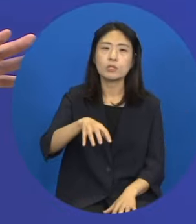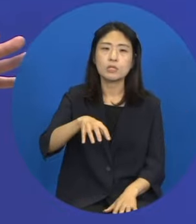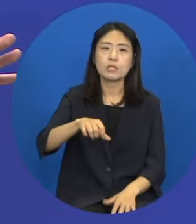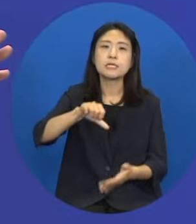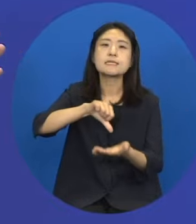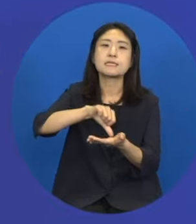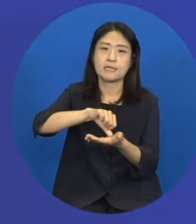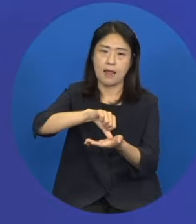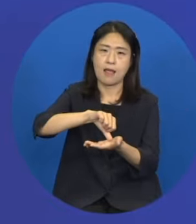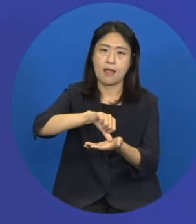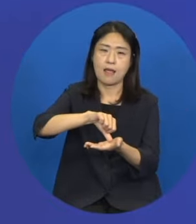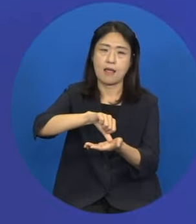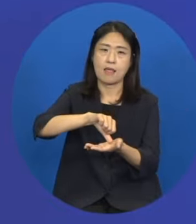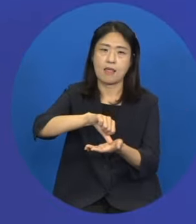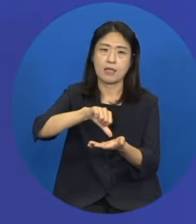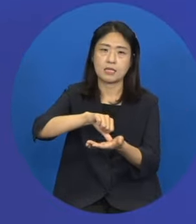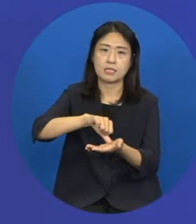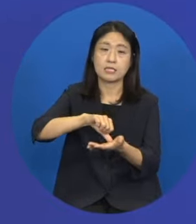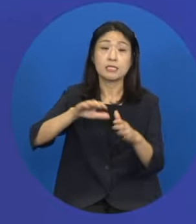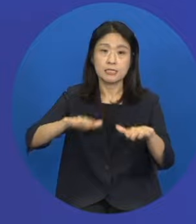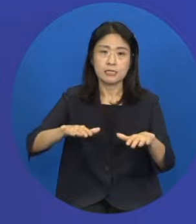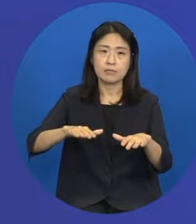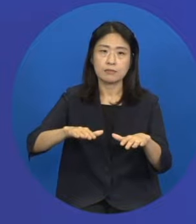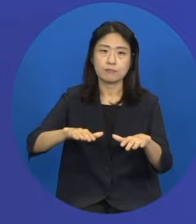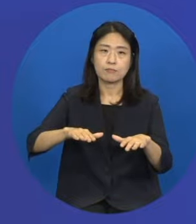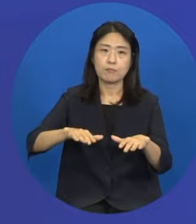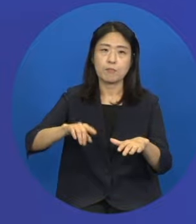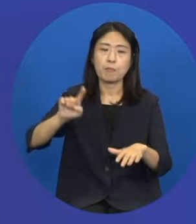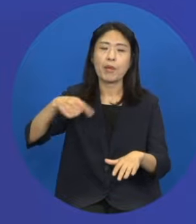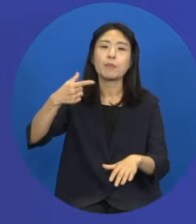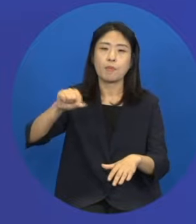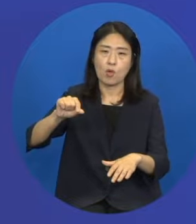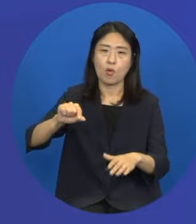의하면 100만 명의 그리스도인들이 됩니다.